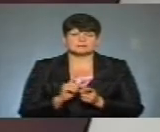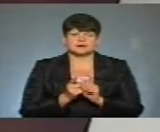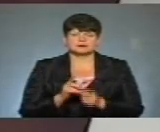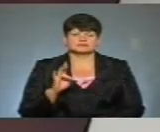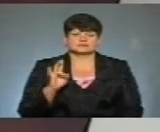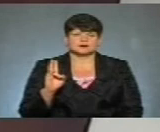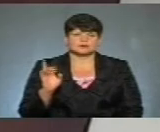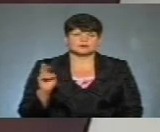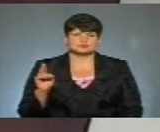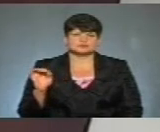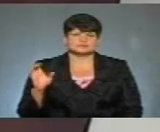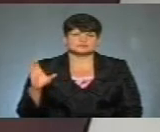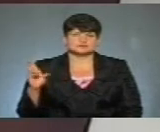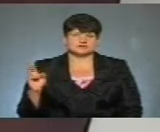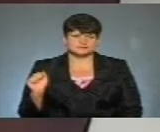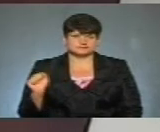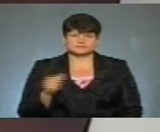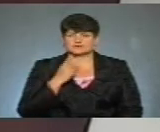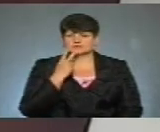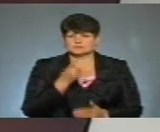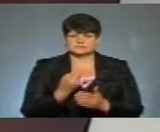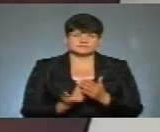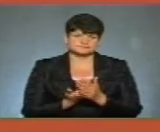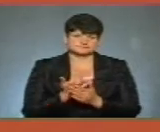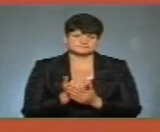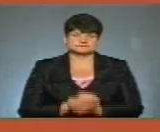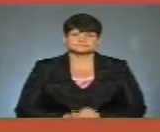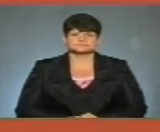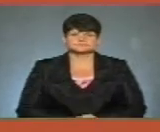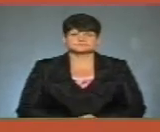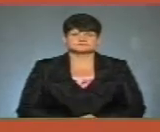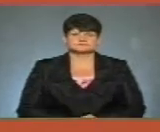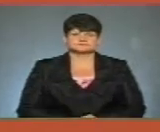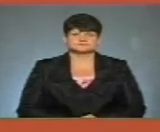Коцовська. Дивіться у випуску.